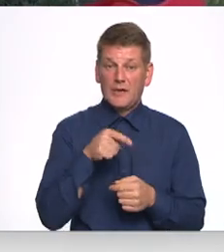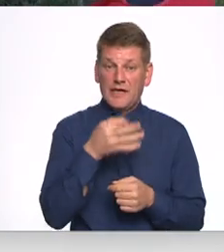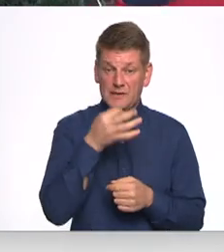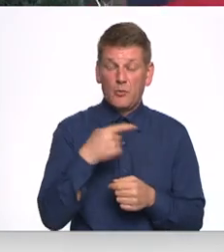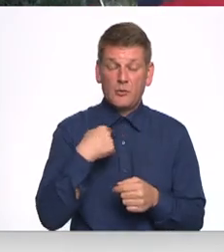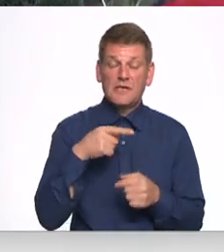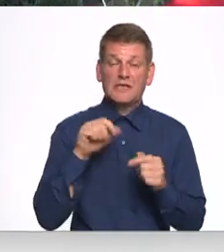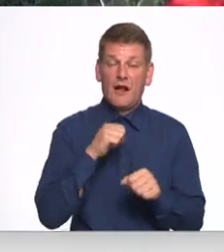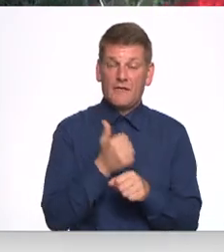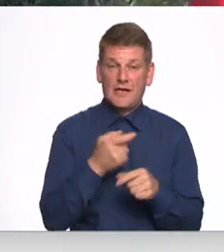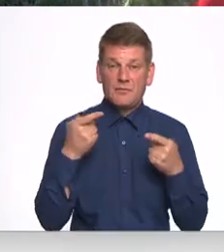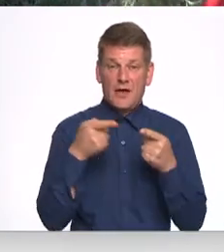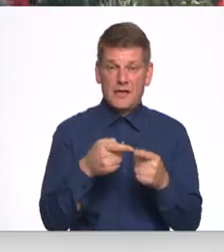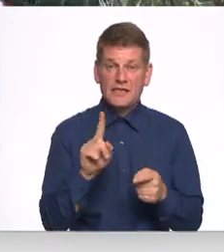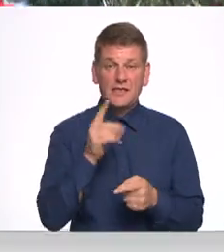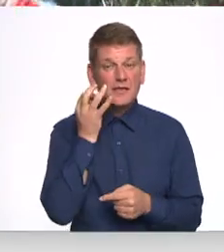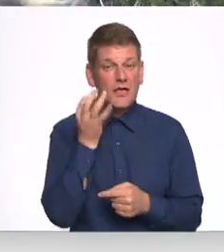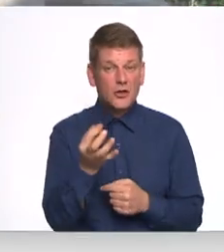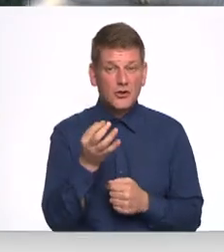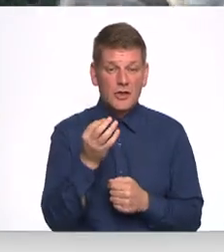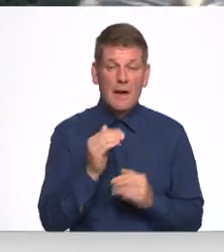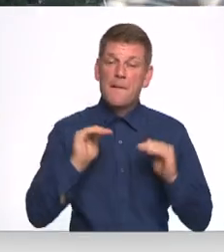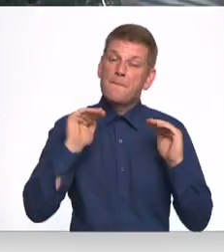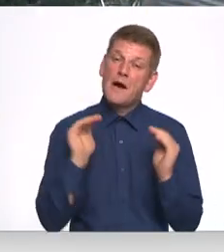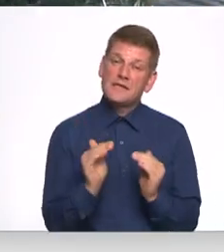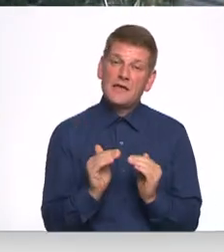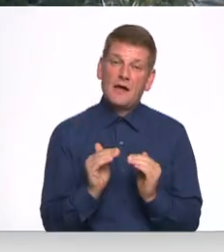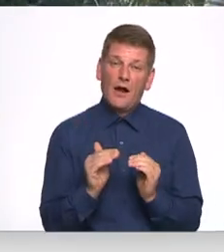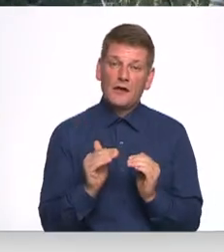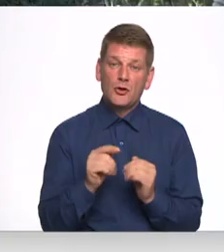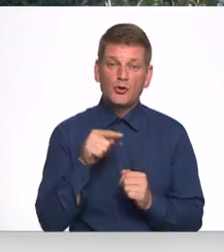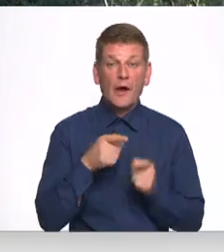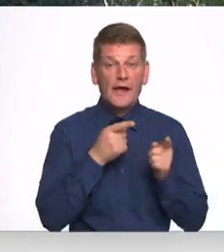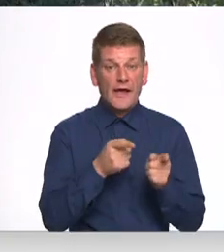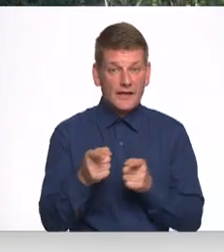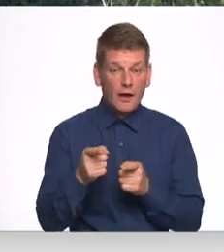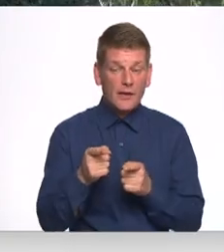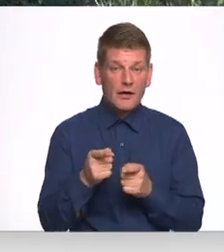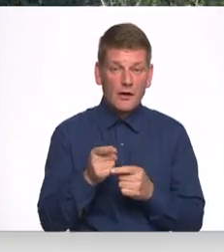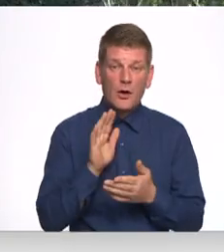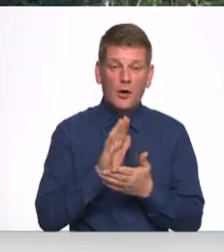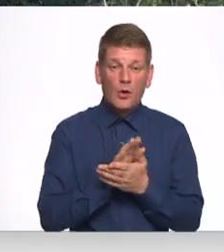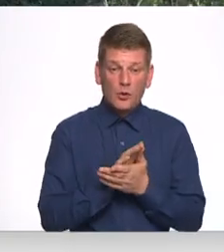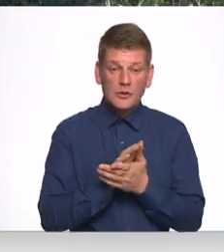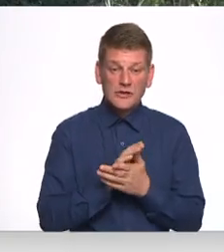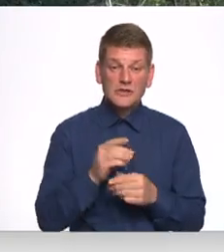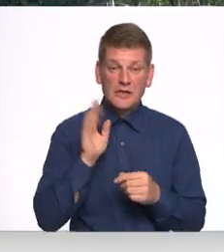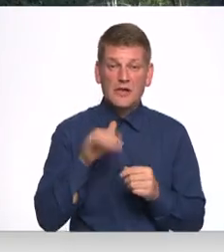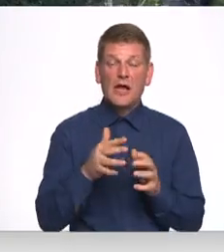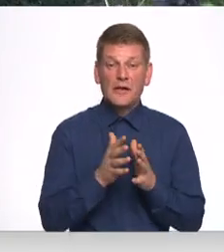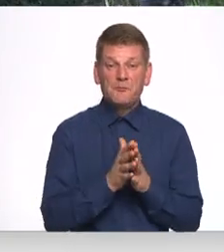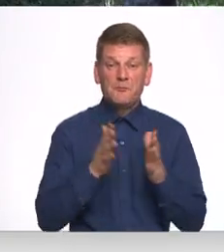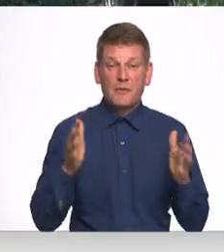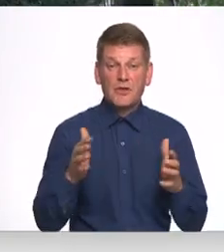tas galvenais mērķis ir tieši mazināt šo te ietekmi uz rekreāciju, ja, lai